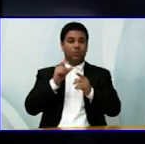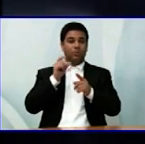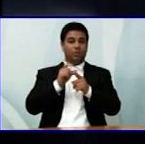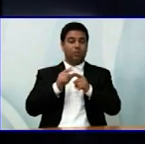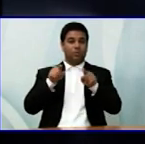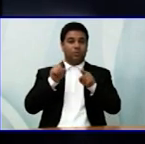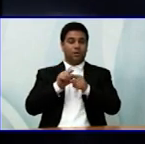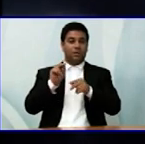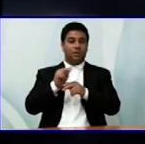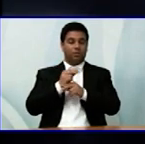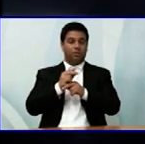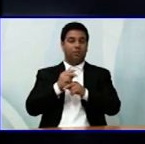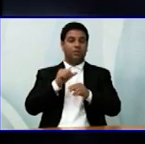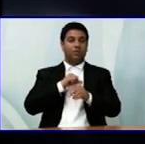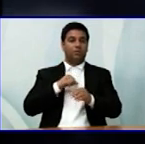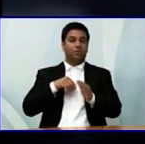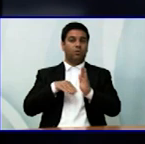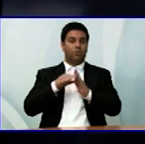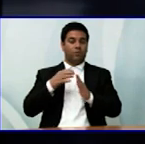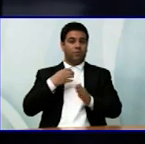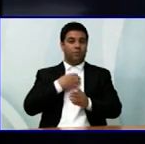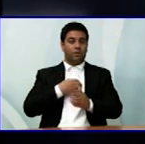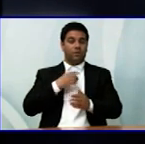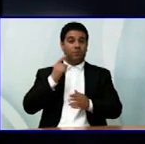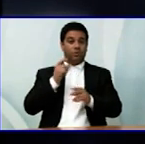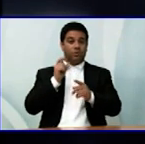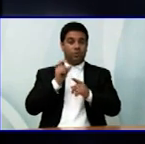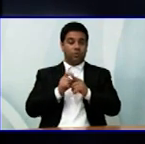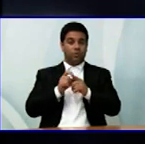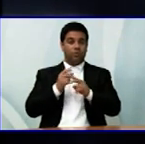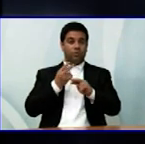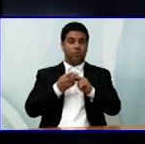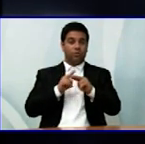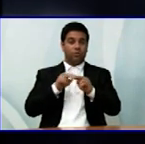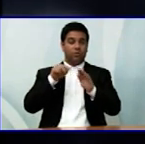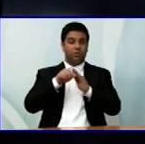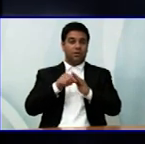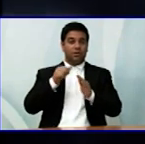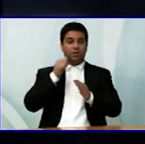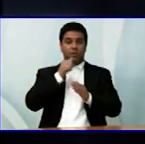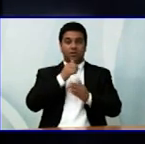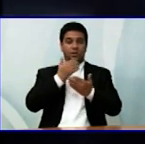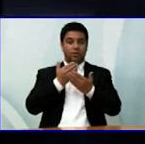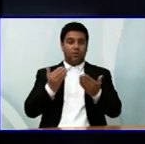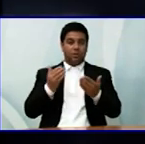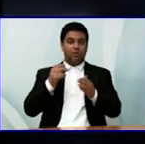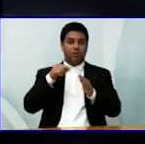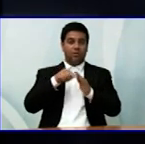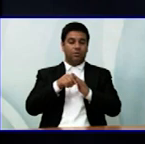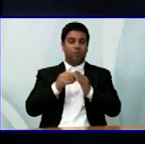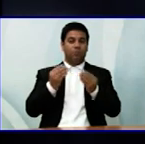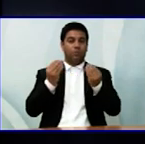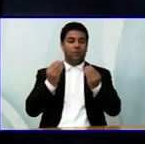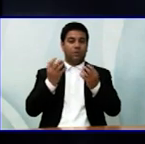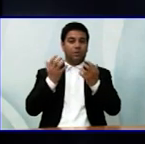bilan davolagan ham afzal. Chunki so'z shunchalik sir sanoatga ega bir